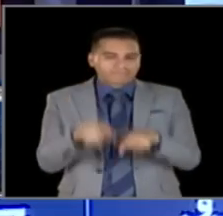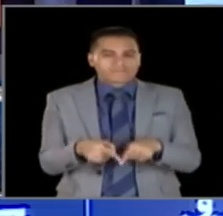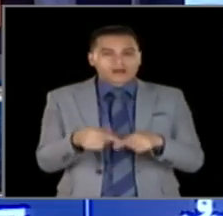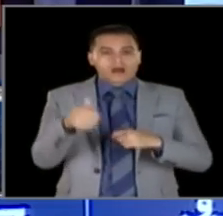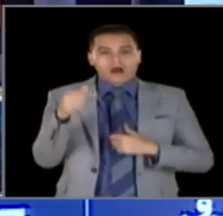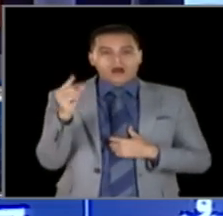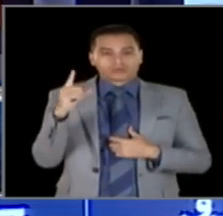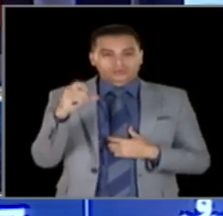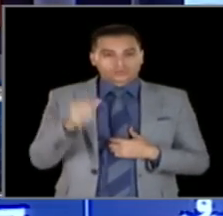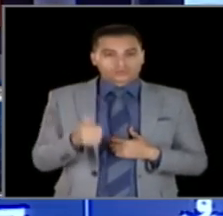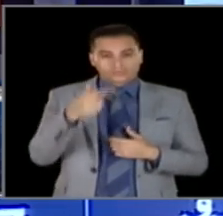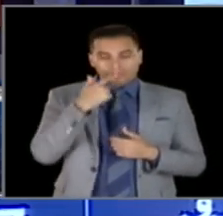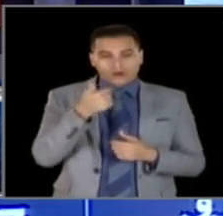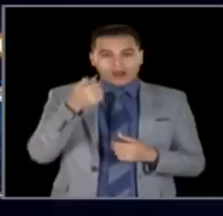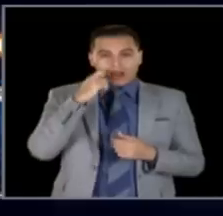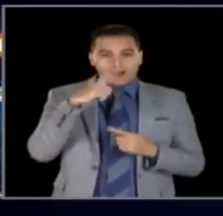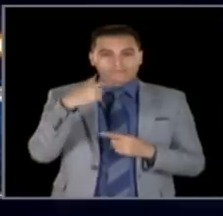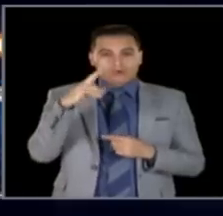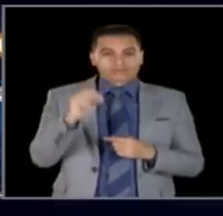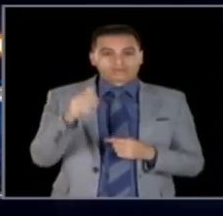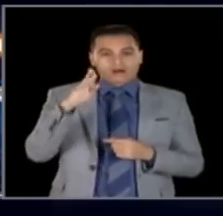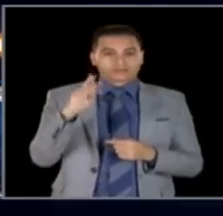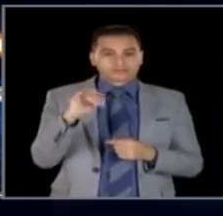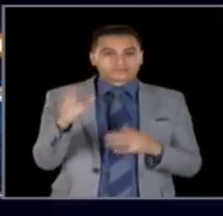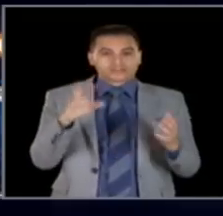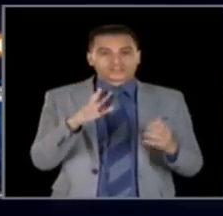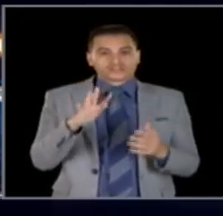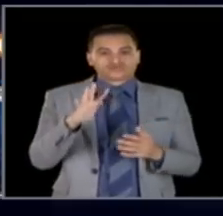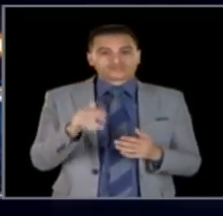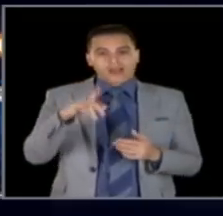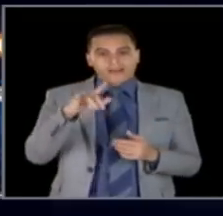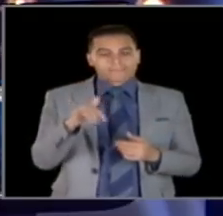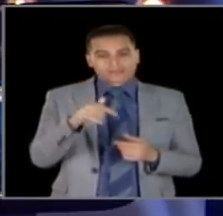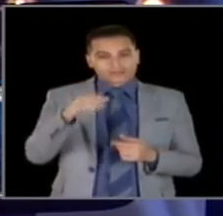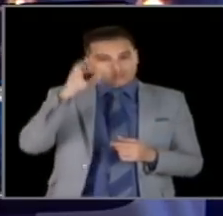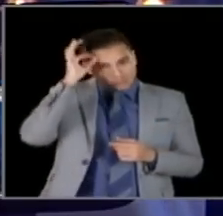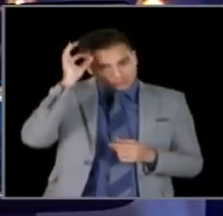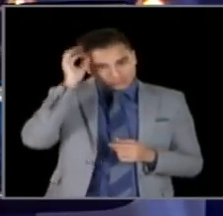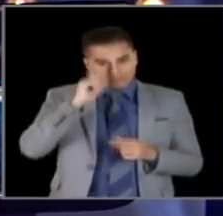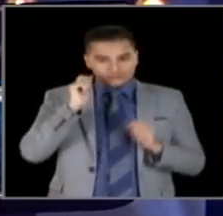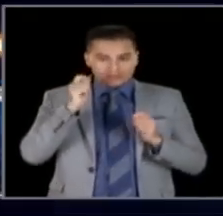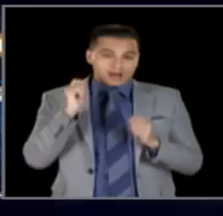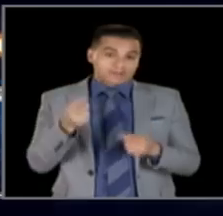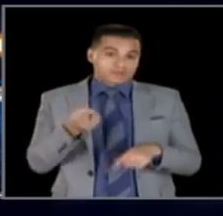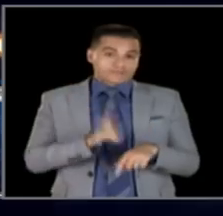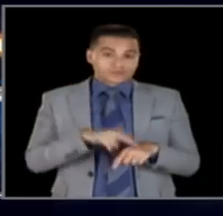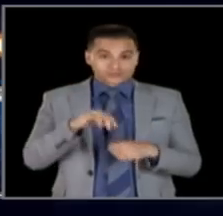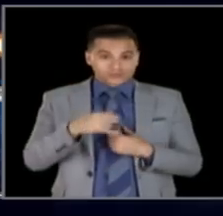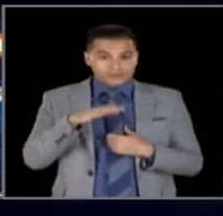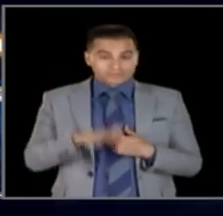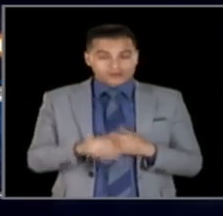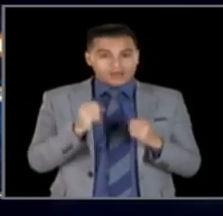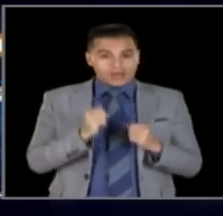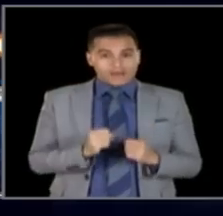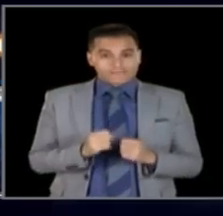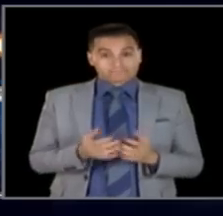أندرو أبو القاسم الشابي. أولاً أبو القاسم الشابي ده شاعر تونسي. لا لا لا، وبتاخد جوكر أدب وإنت